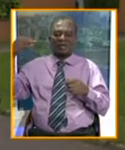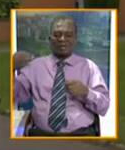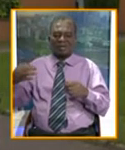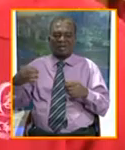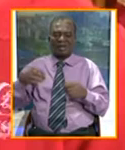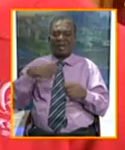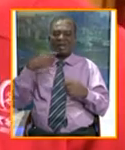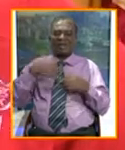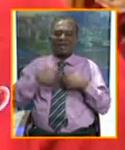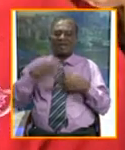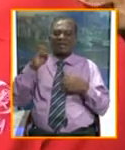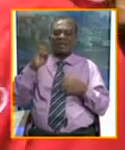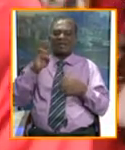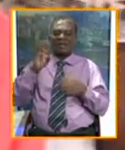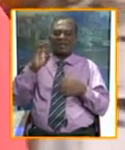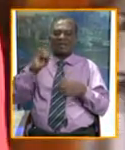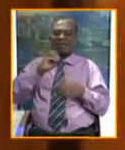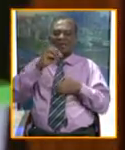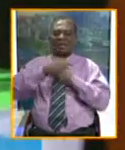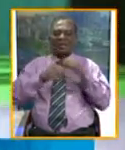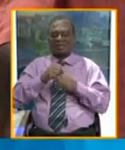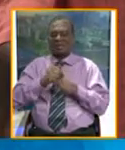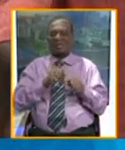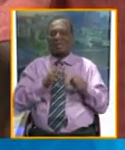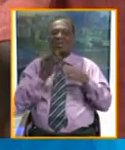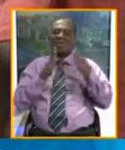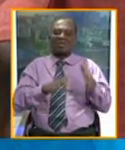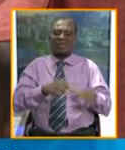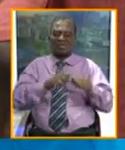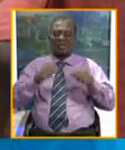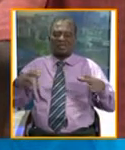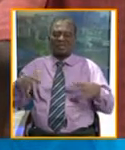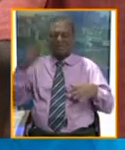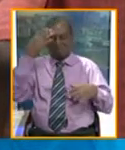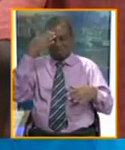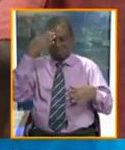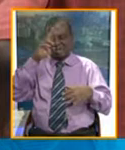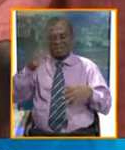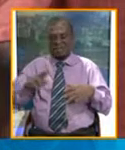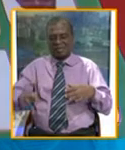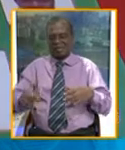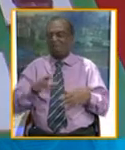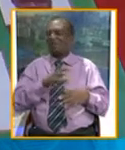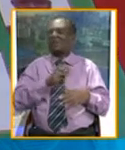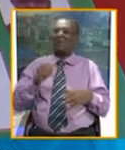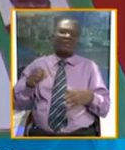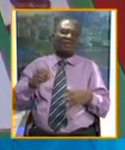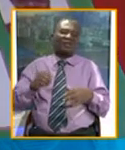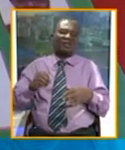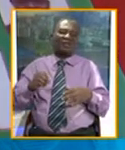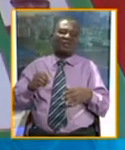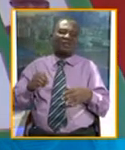ans, part sans connaître les résultats du scrutin présidentiel et pour lequel il a encouragé ses militants